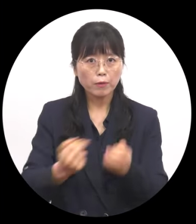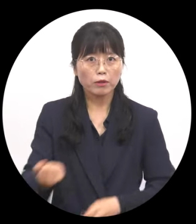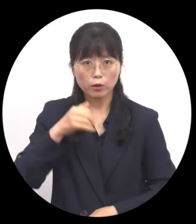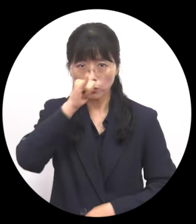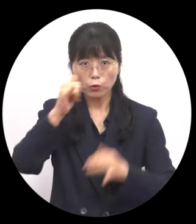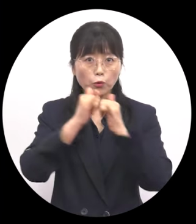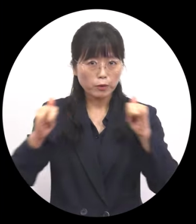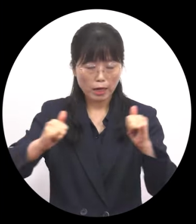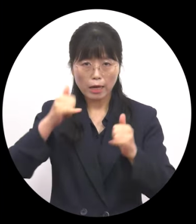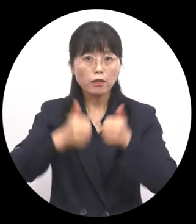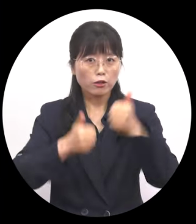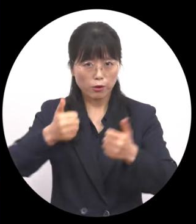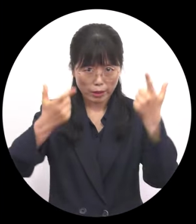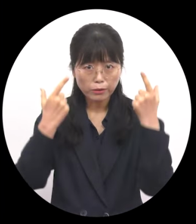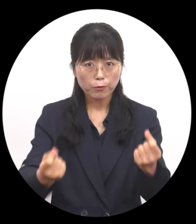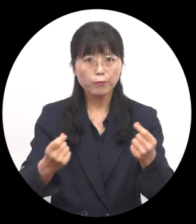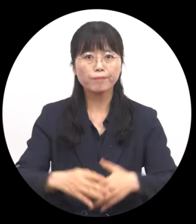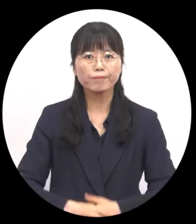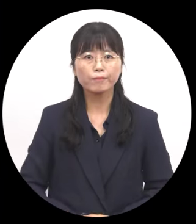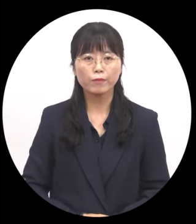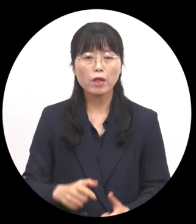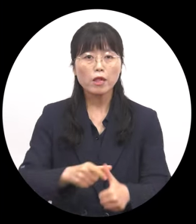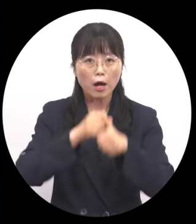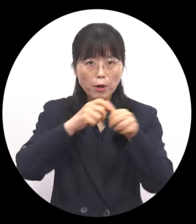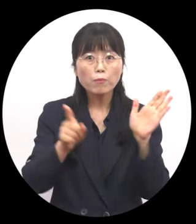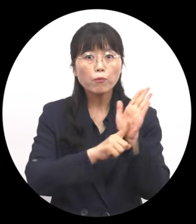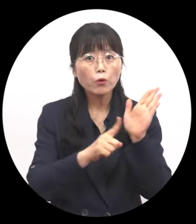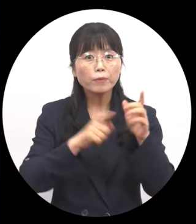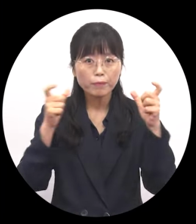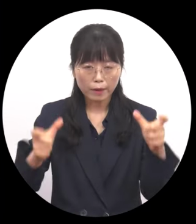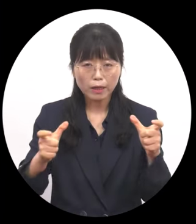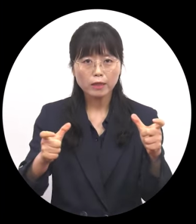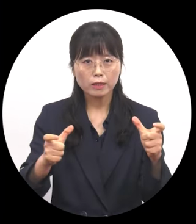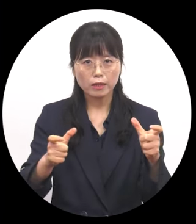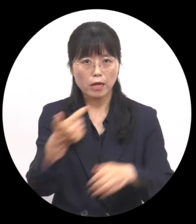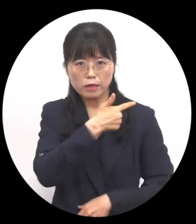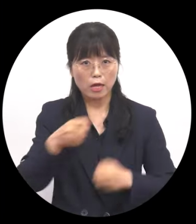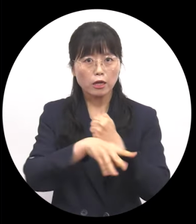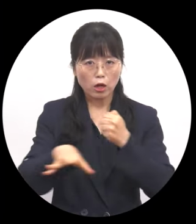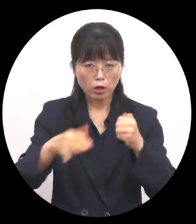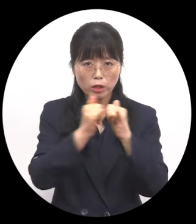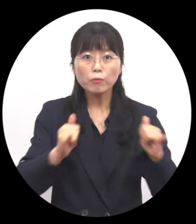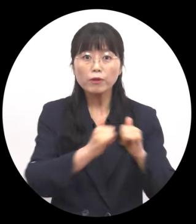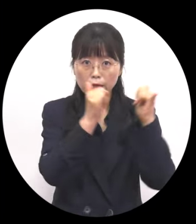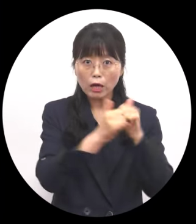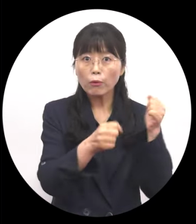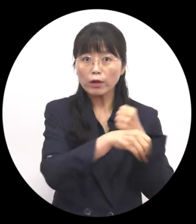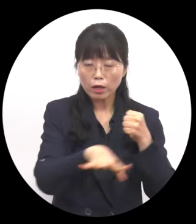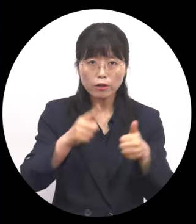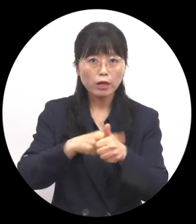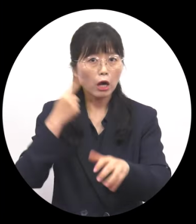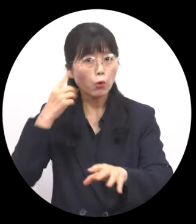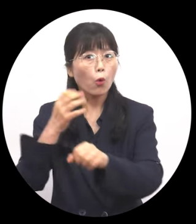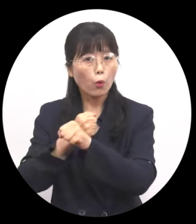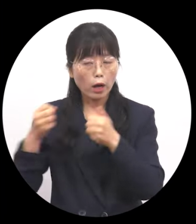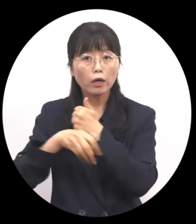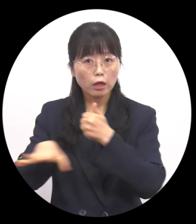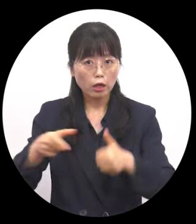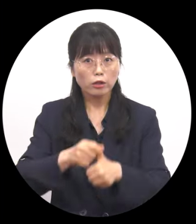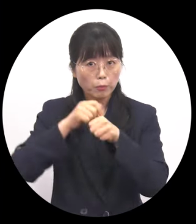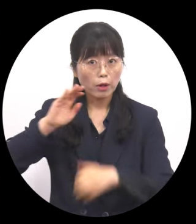우수자 전형과 동일합니다. 선발하는 모집 단위는 대계열인 인문사회 계열, 자연공학 계열로